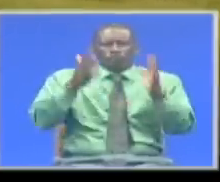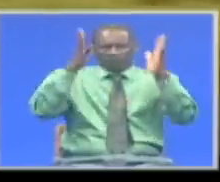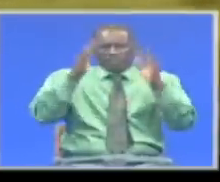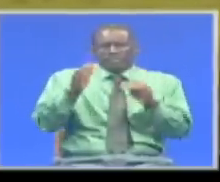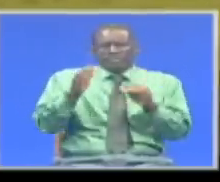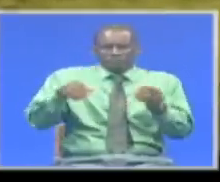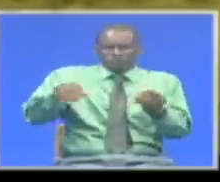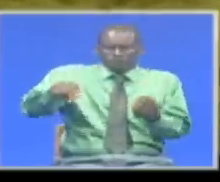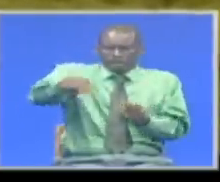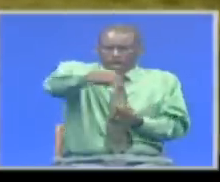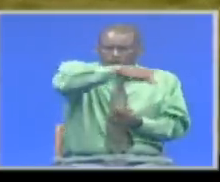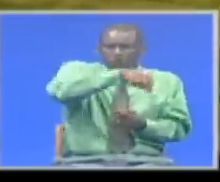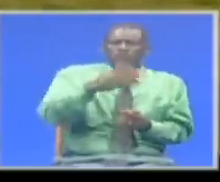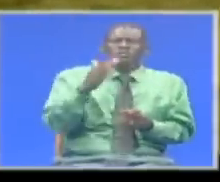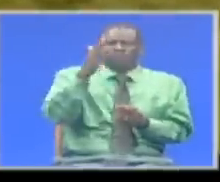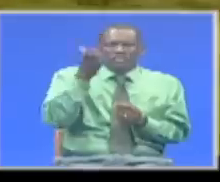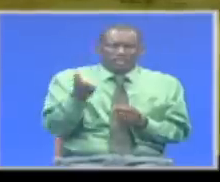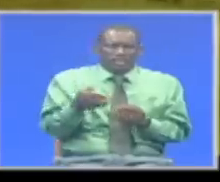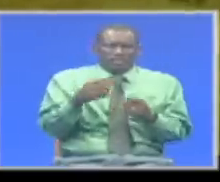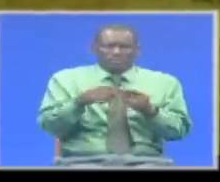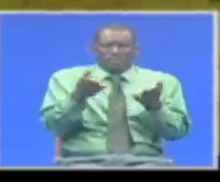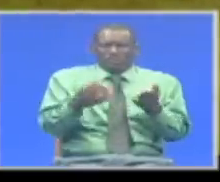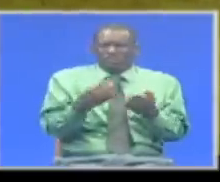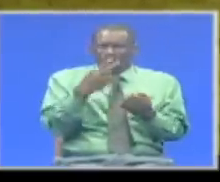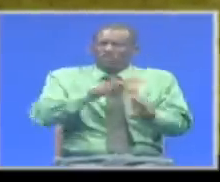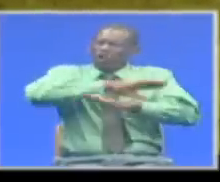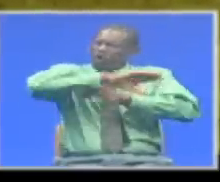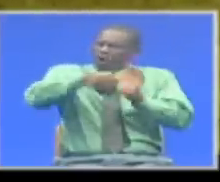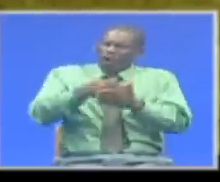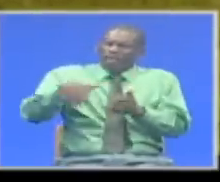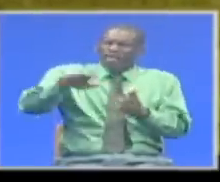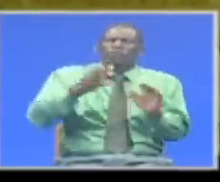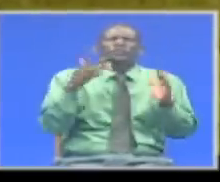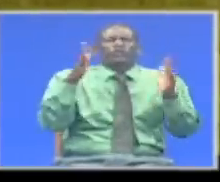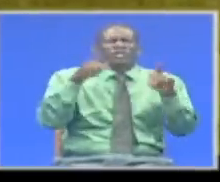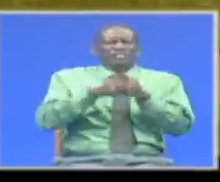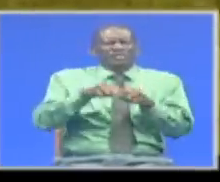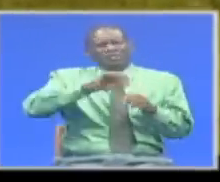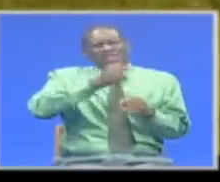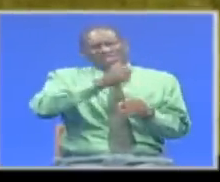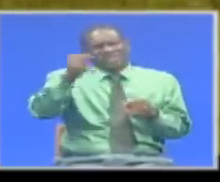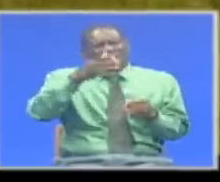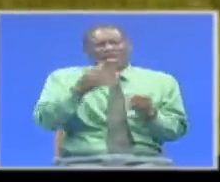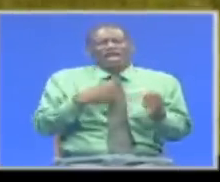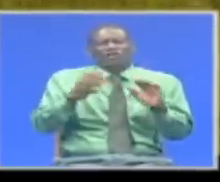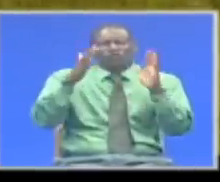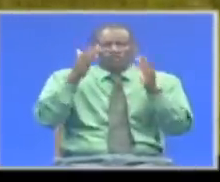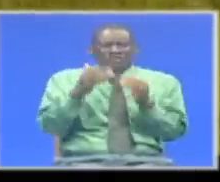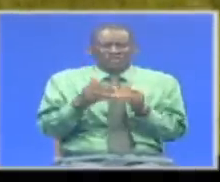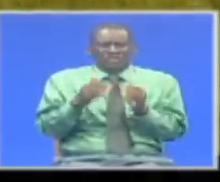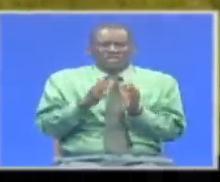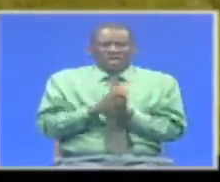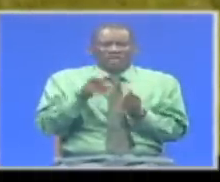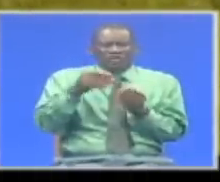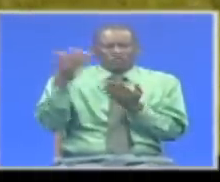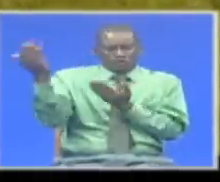Zuane usiwane Enapuyapui kama ni hapa tu. Hapa wote ilikuwa msitu. Mpaka huko chini kulikuwa na mianzi. Na ilikuwa inaleta inafuruta